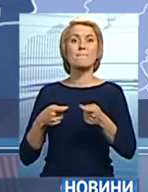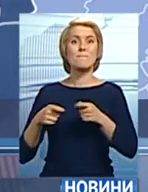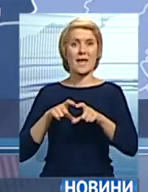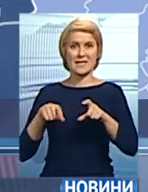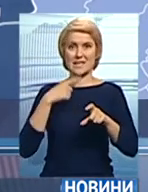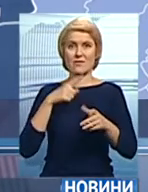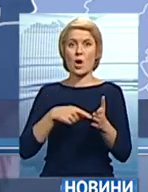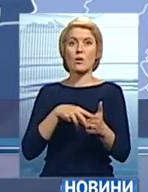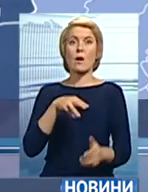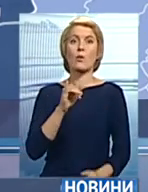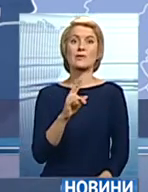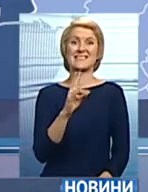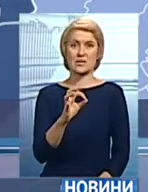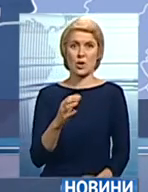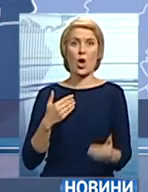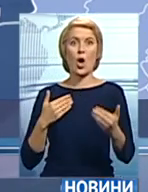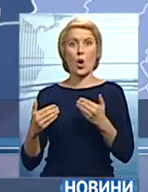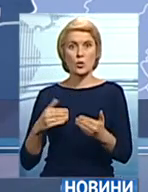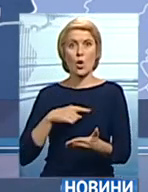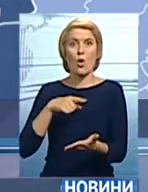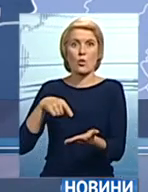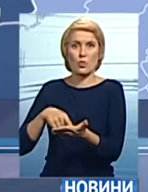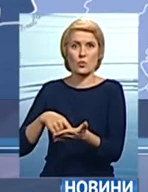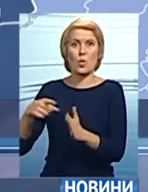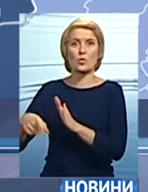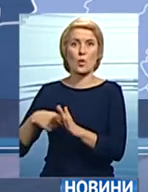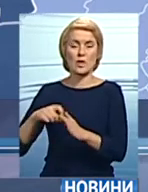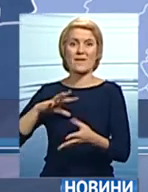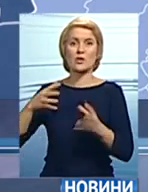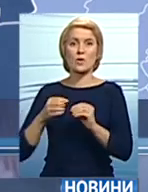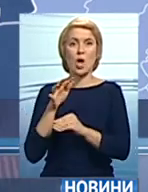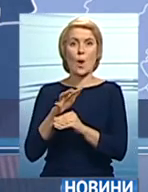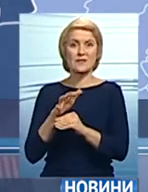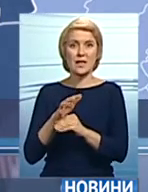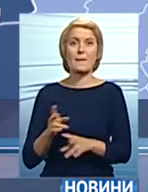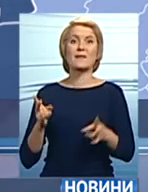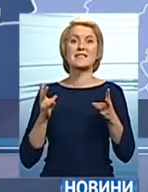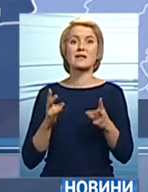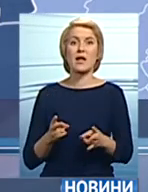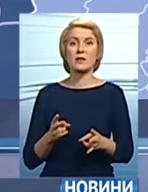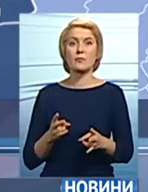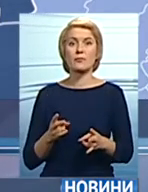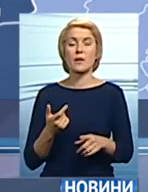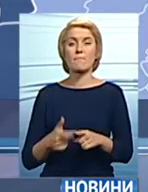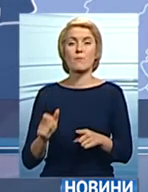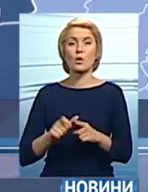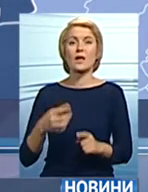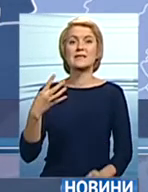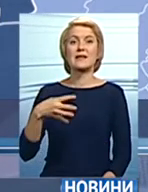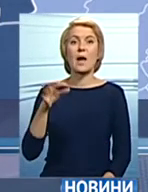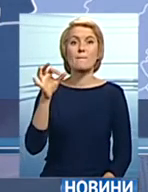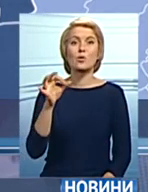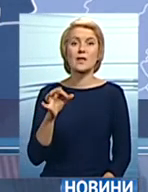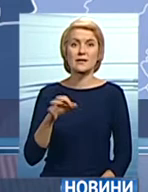місті Моспіна, який відноситься к городській агломірації Донецька, в результаті артобстріла пострадало більше 40